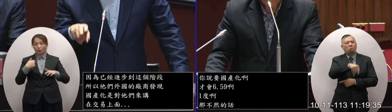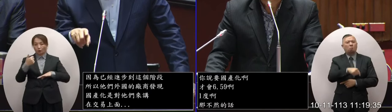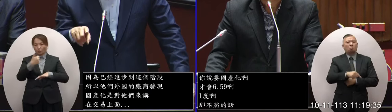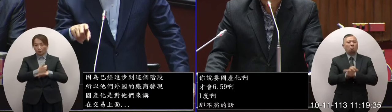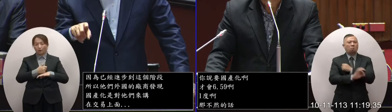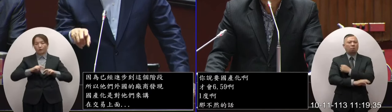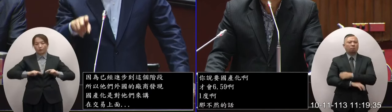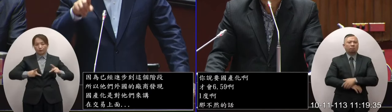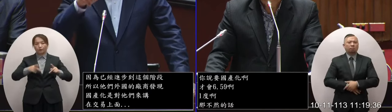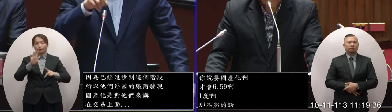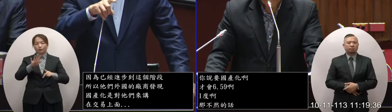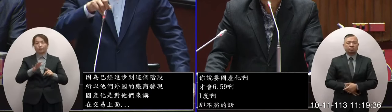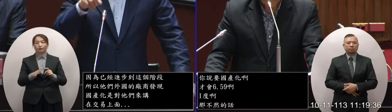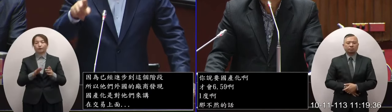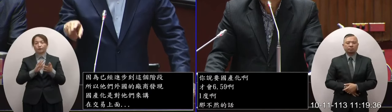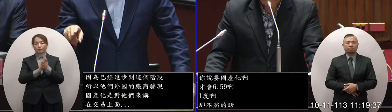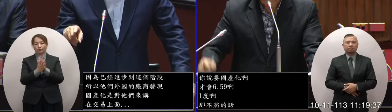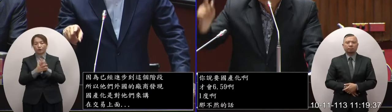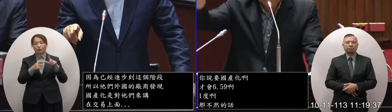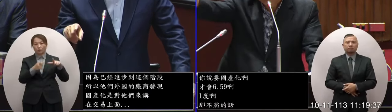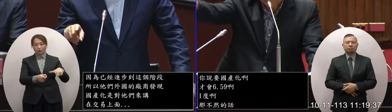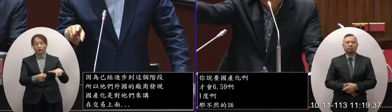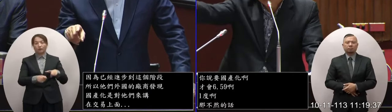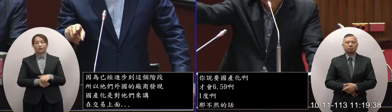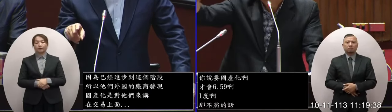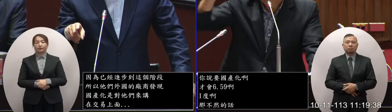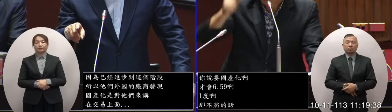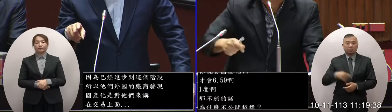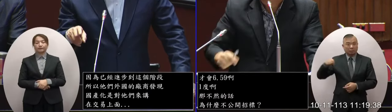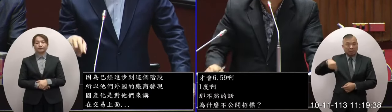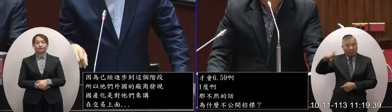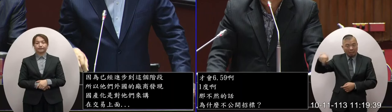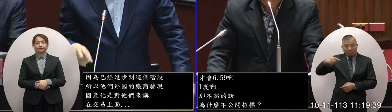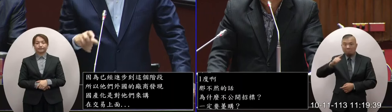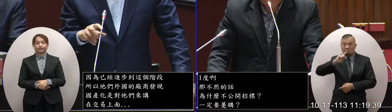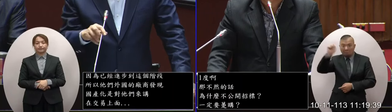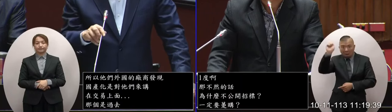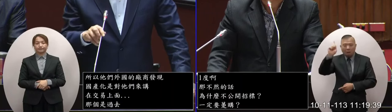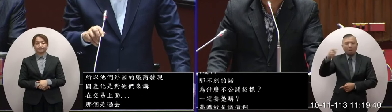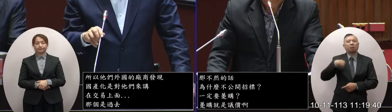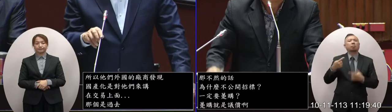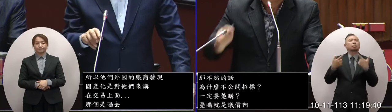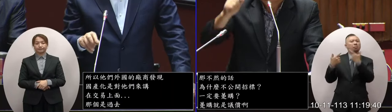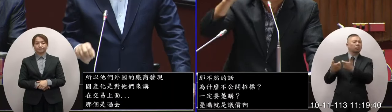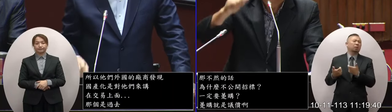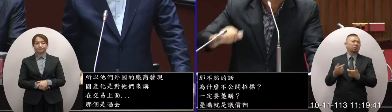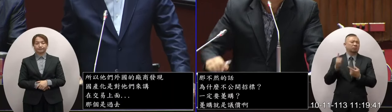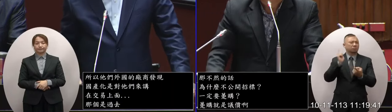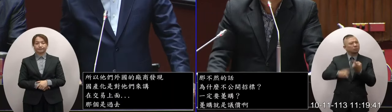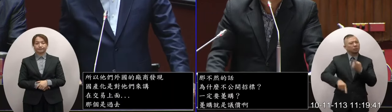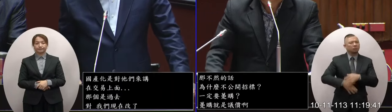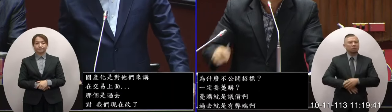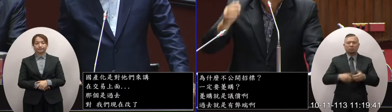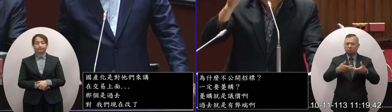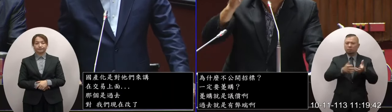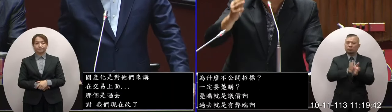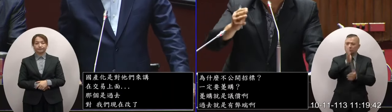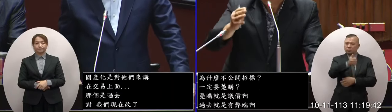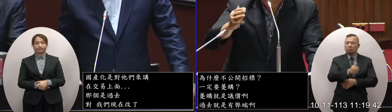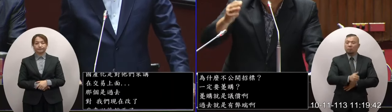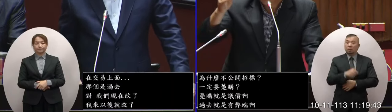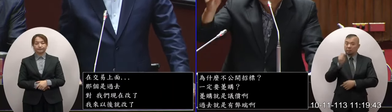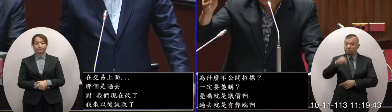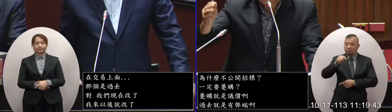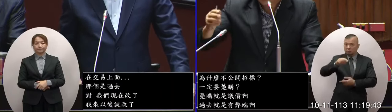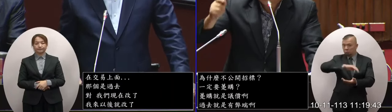后就改了，改了以后就是公开。 不是他们去讲，我们就配合那个。部长，因为这